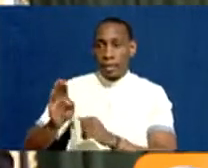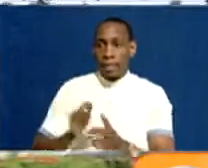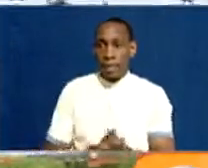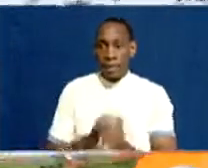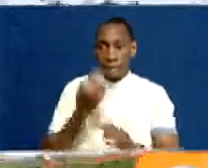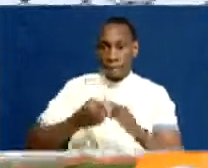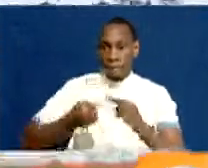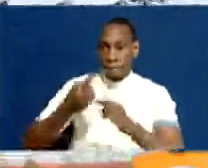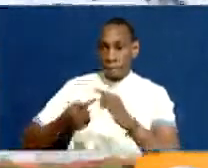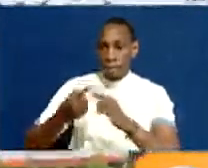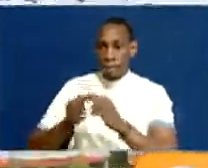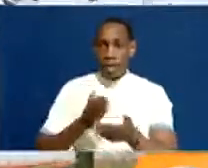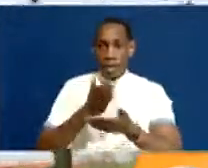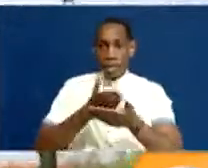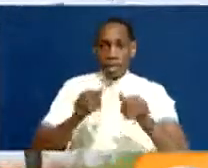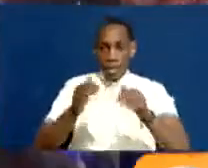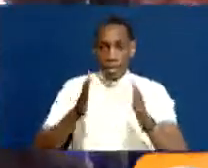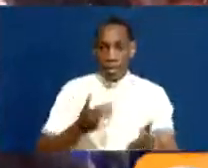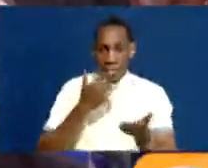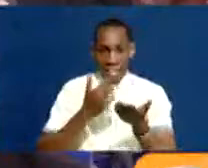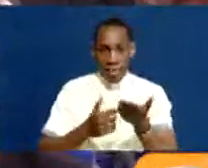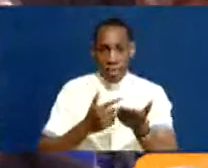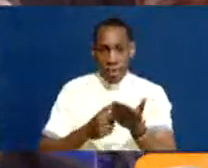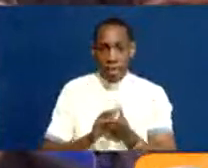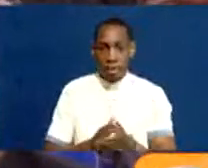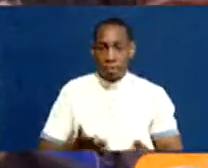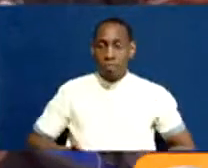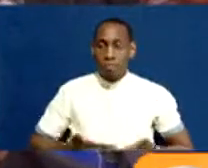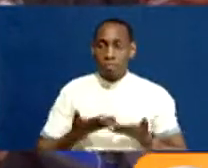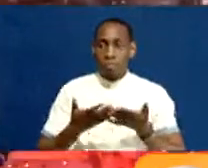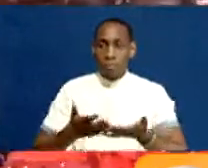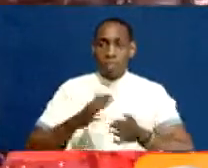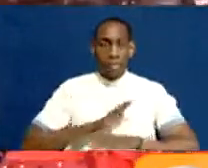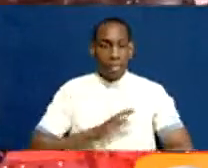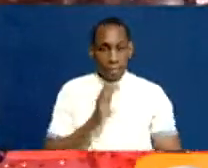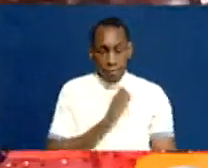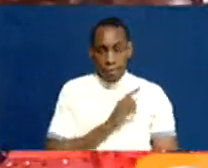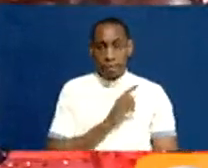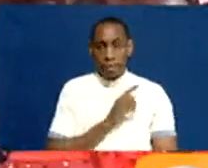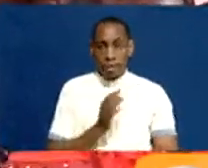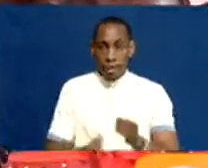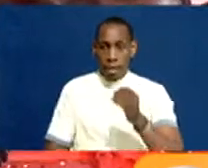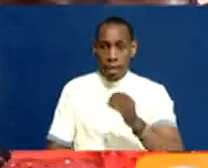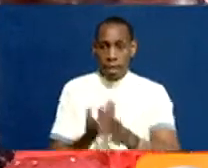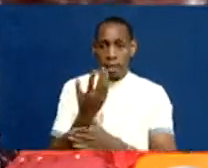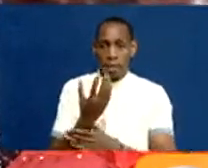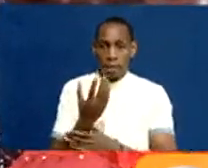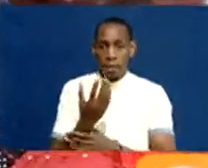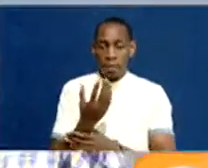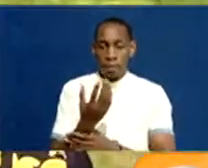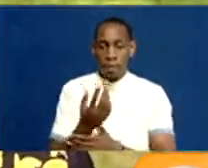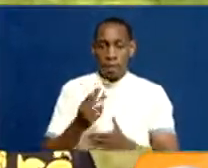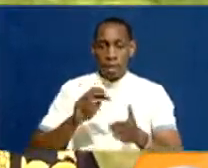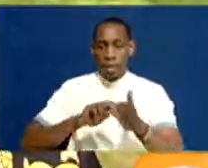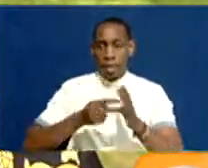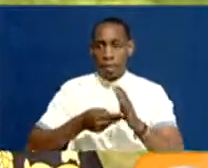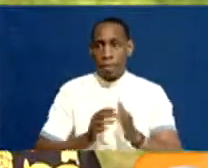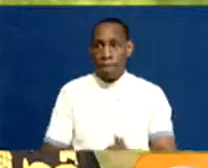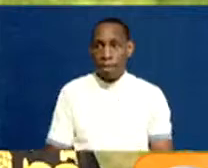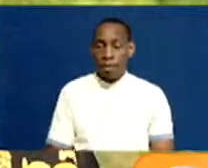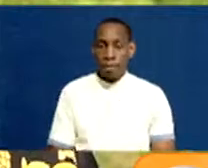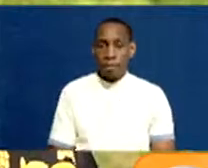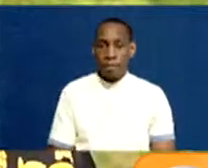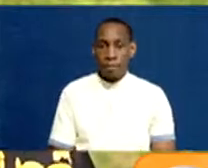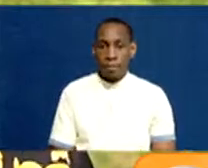year. Baadhi ya wakulima wa mpunga wameelezea kuridhishwa kwao na uzinduzi wa mradi huo. Ukulima wetu